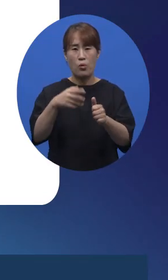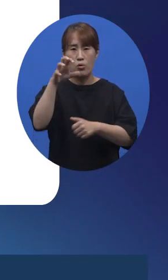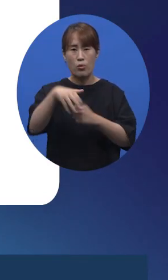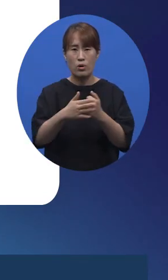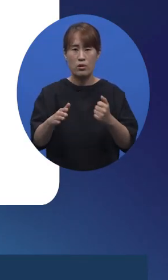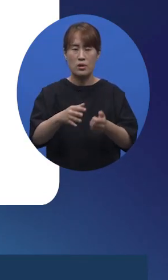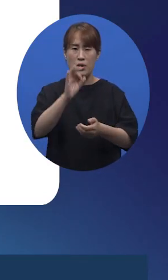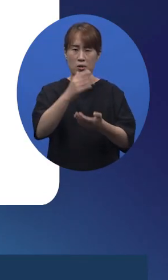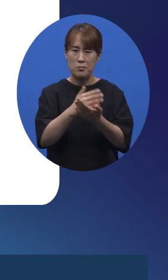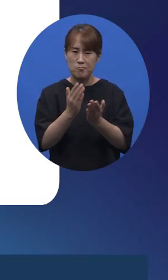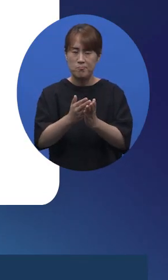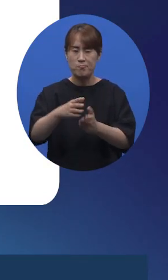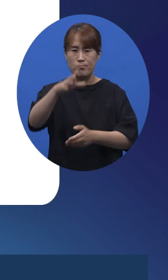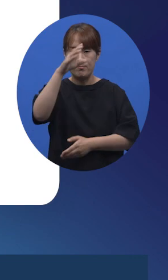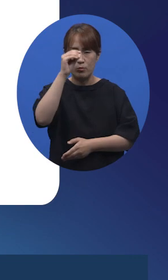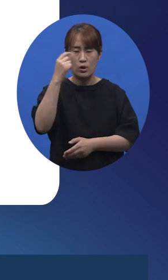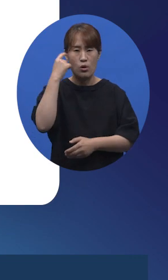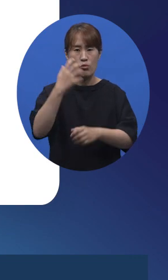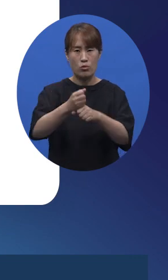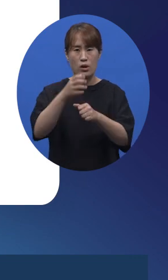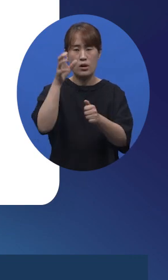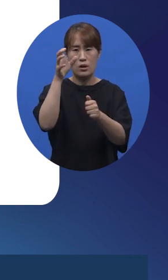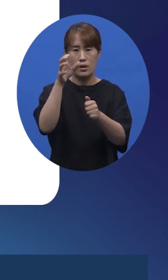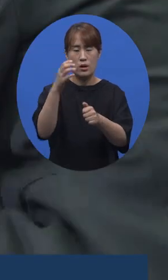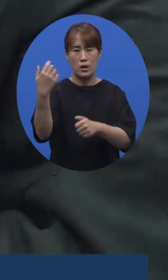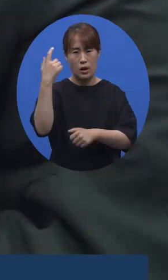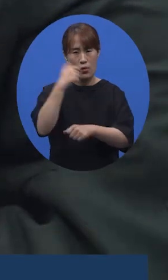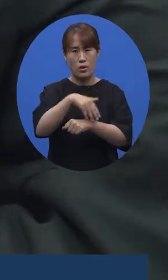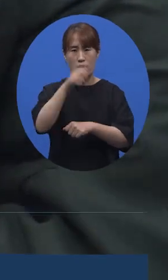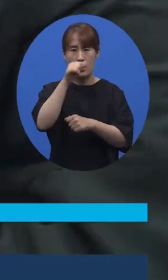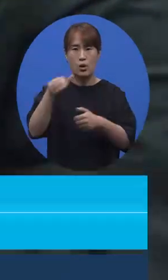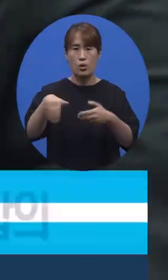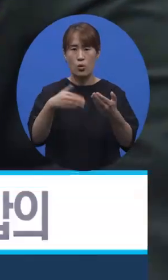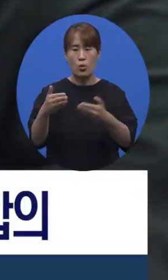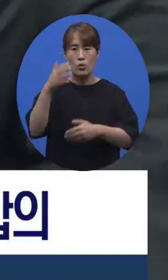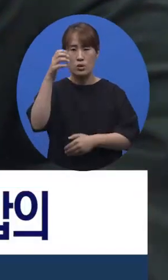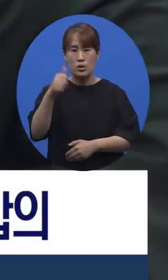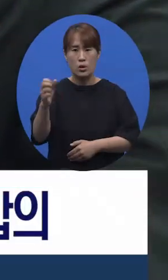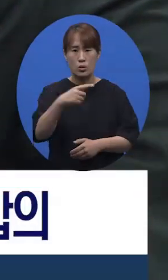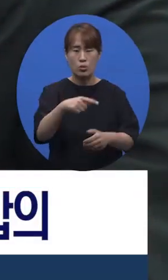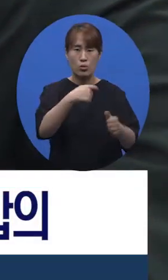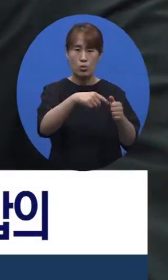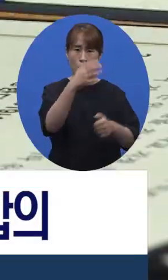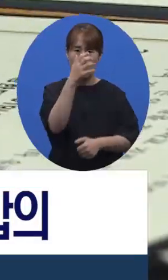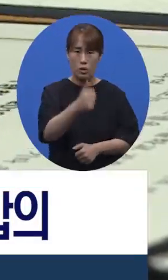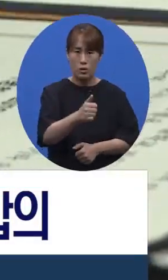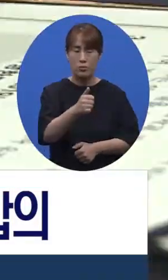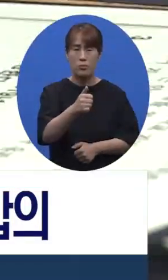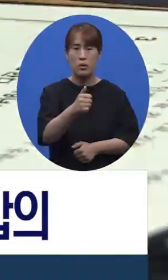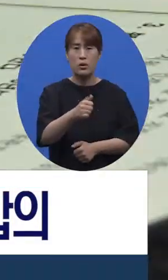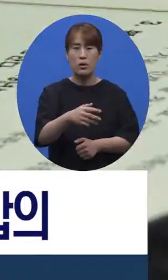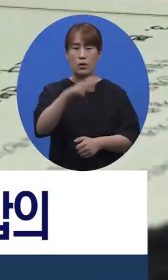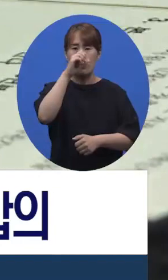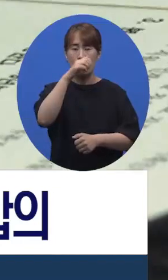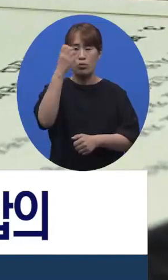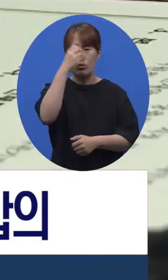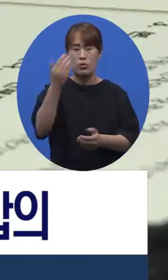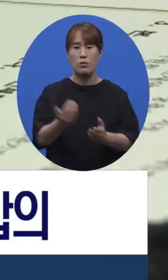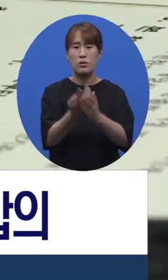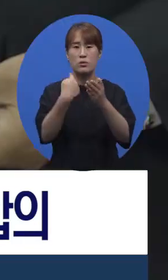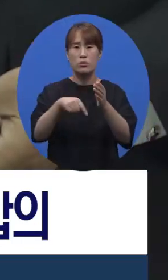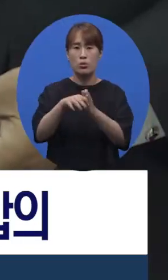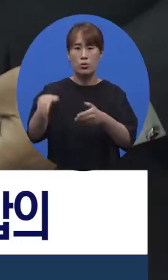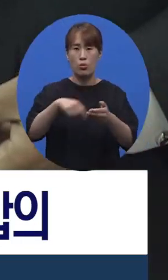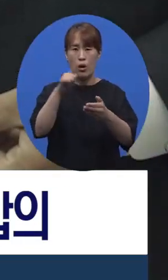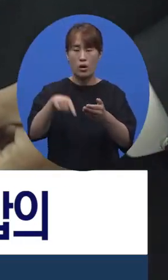10개 분야의 인재 육성 모델을 연구 할 책입니다 이시종 충북지사 와 김병우 도교육감 도 명 보고